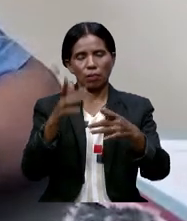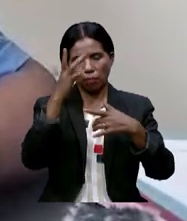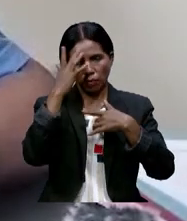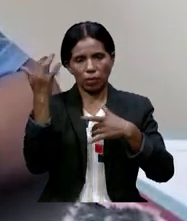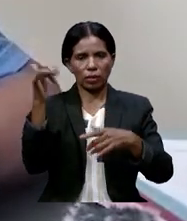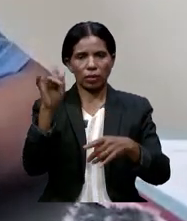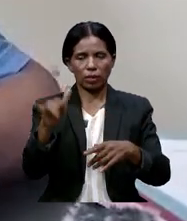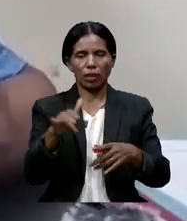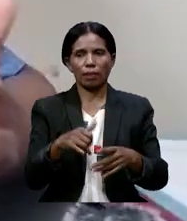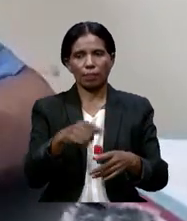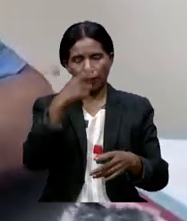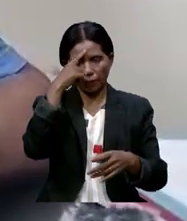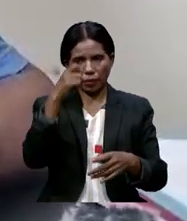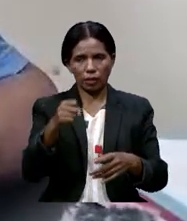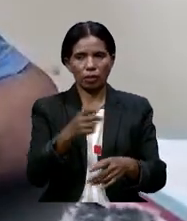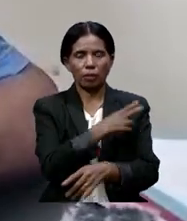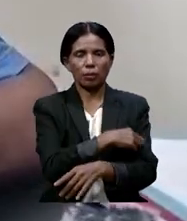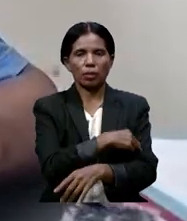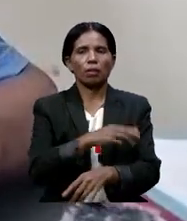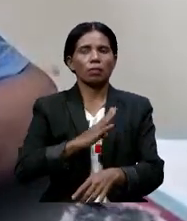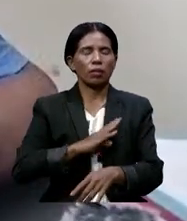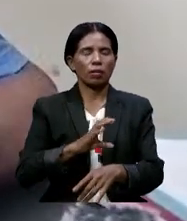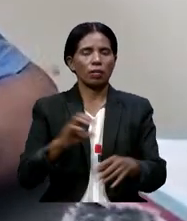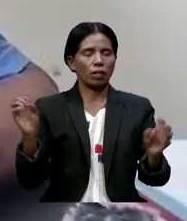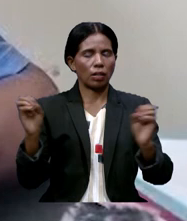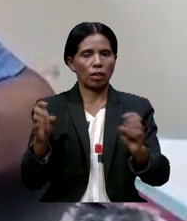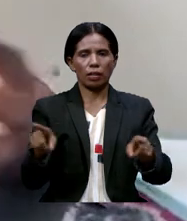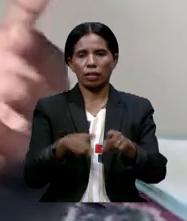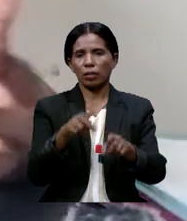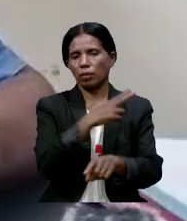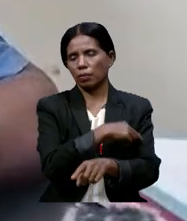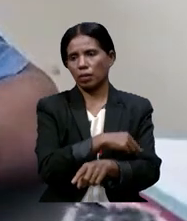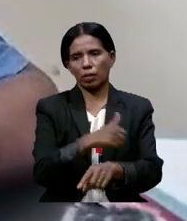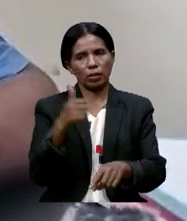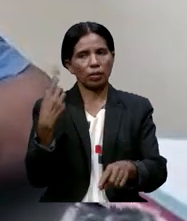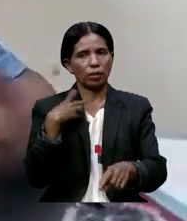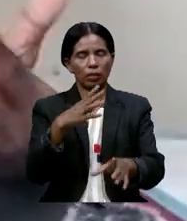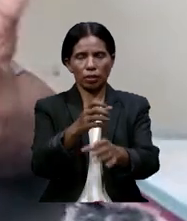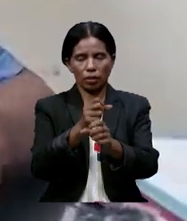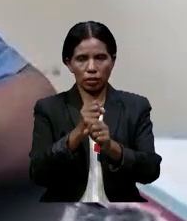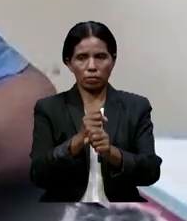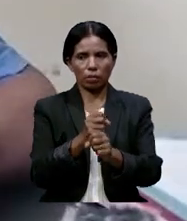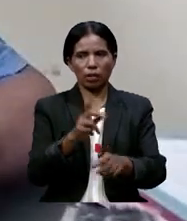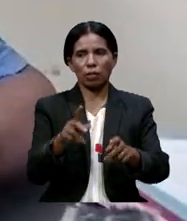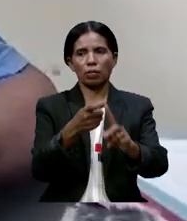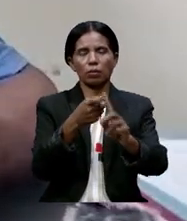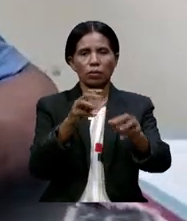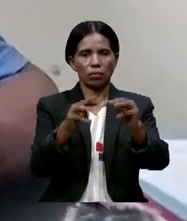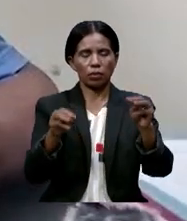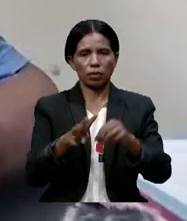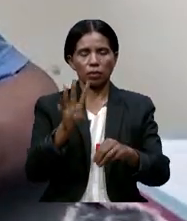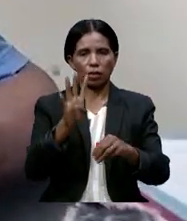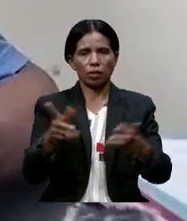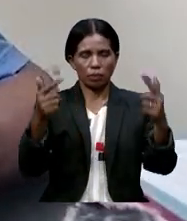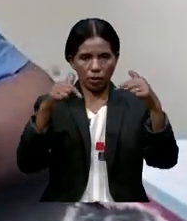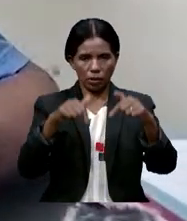mora sirene hospital ba ko lansa hospital seselo tama ita simu municipio hat mai hotu kere